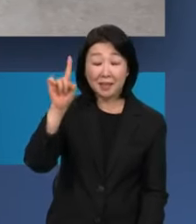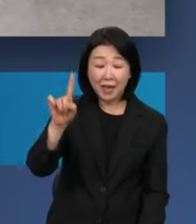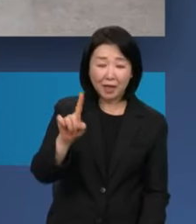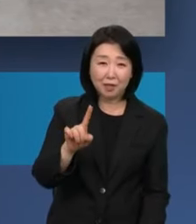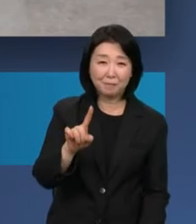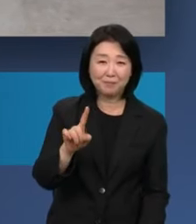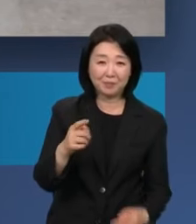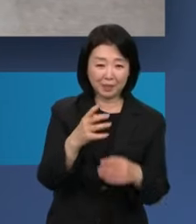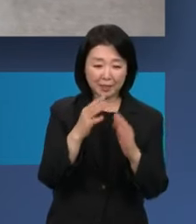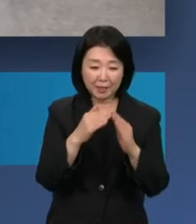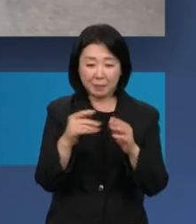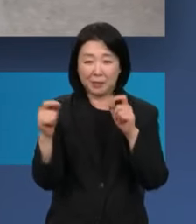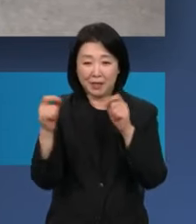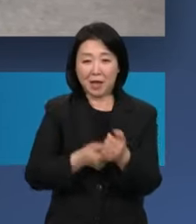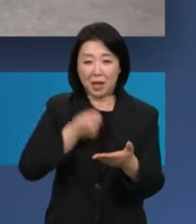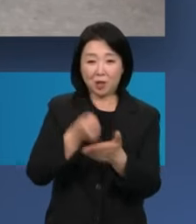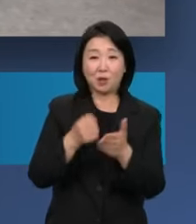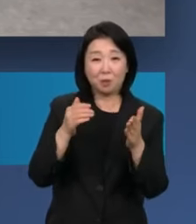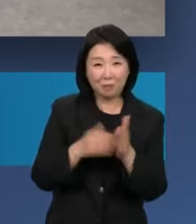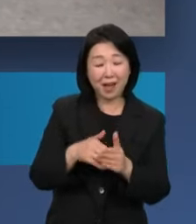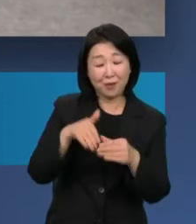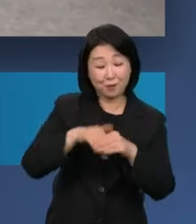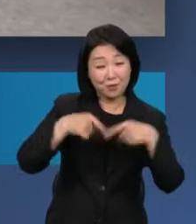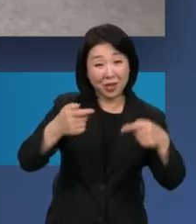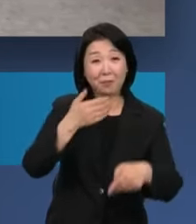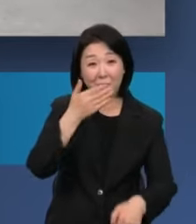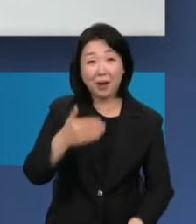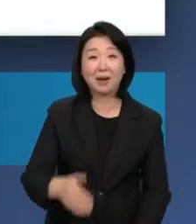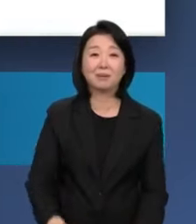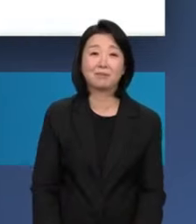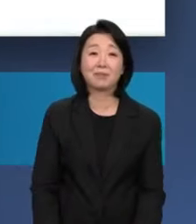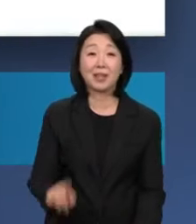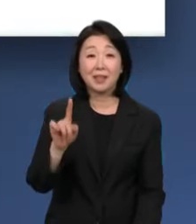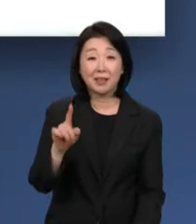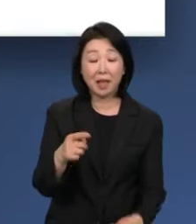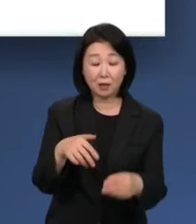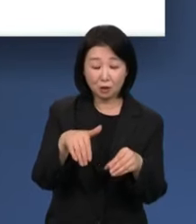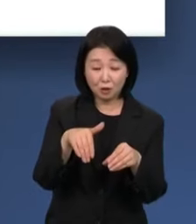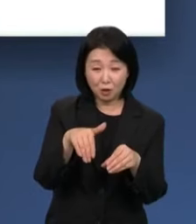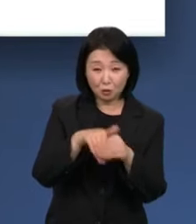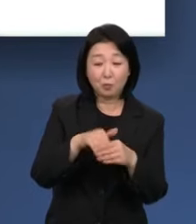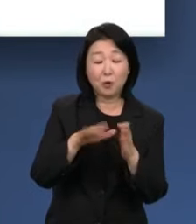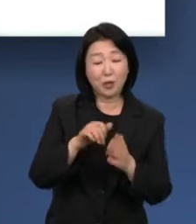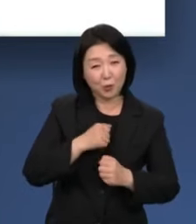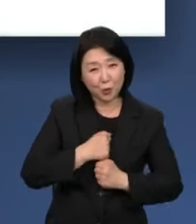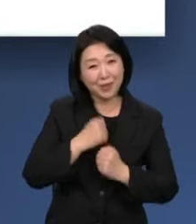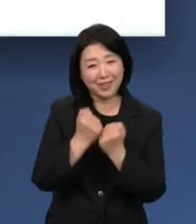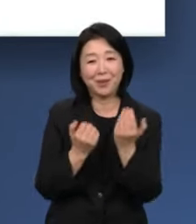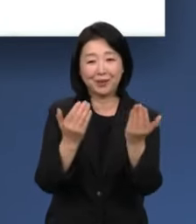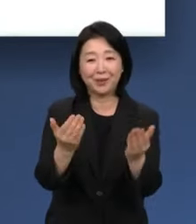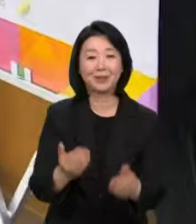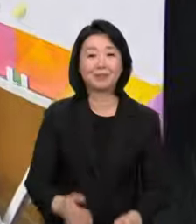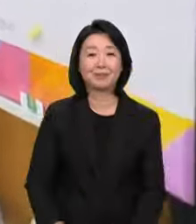지정된 투표소에서 투표 참여하실 수 있습니다. 최규진 기자가 내일 투표 유의할 점 정리했습니다.